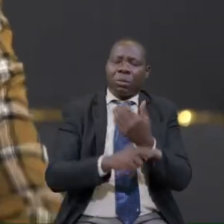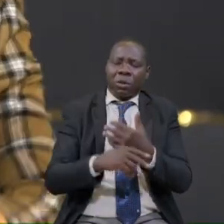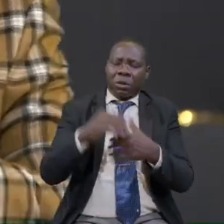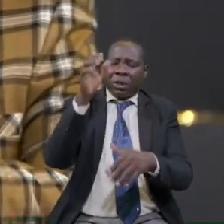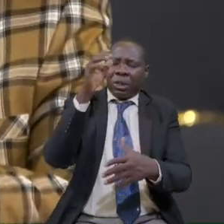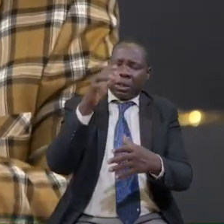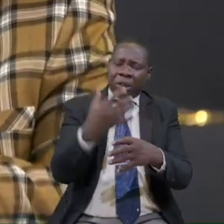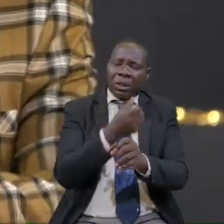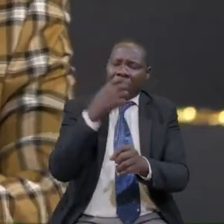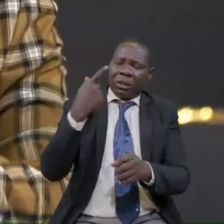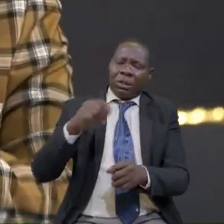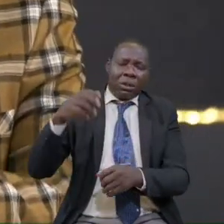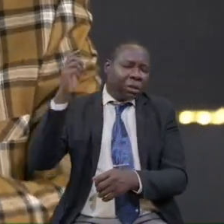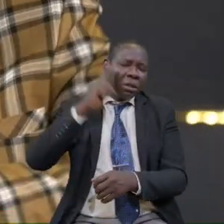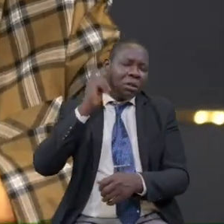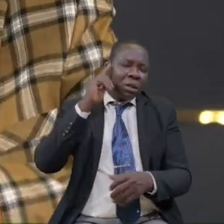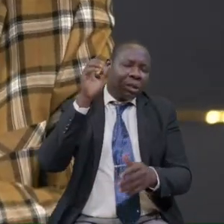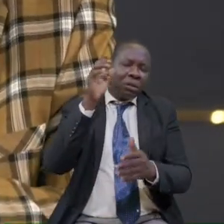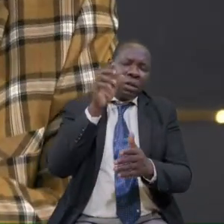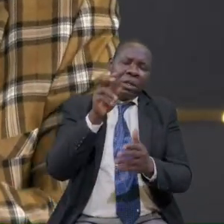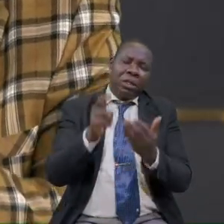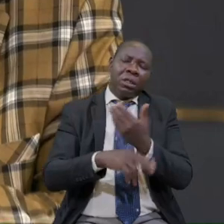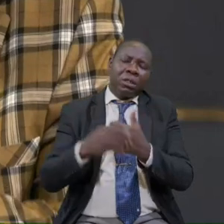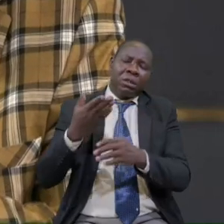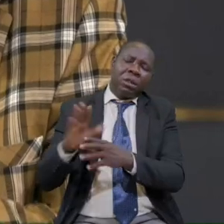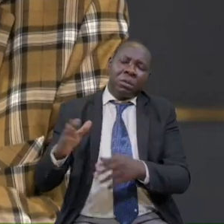ôte la surdité, qu'il y ait